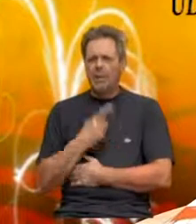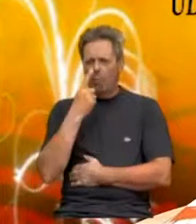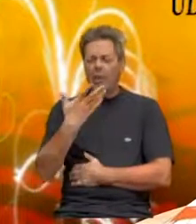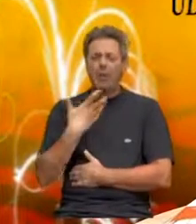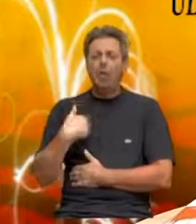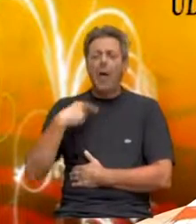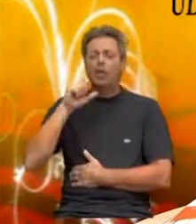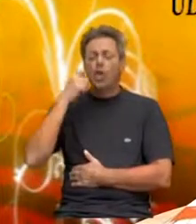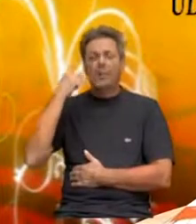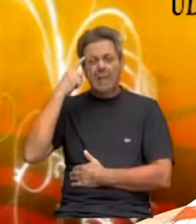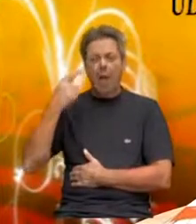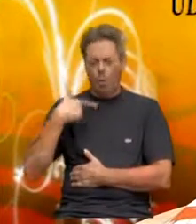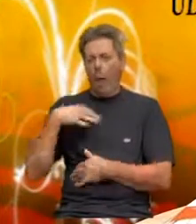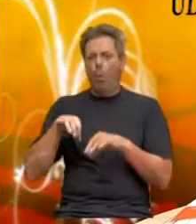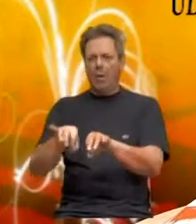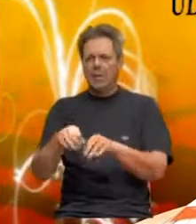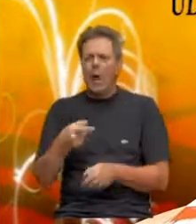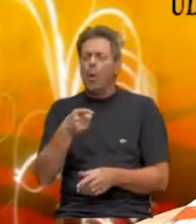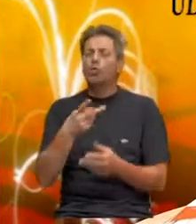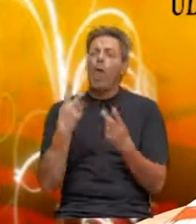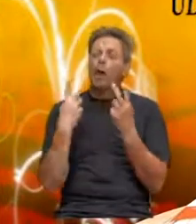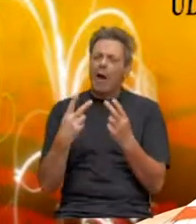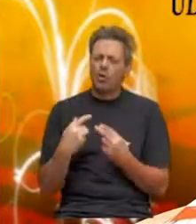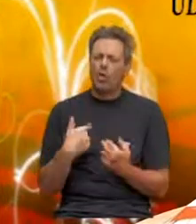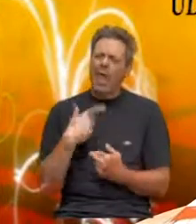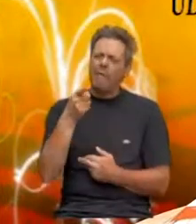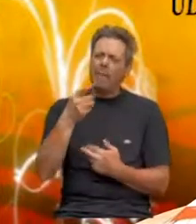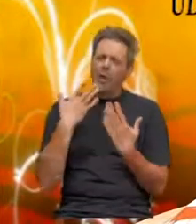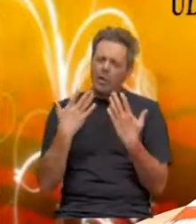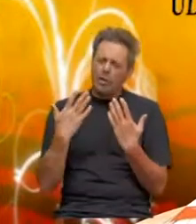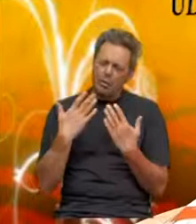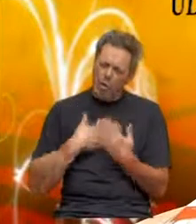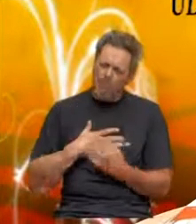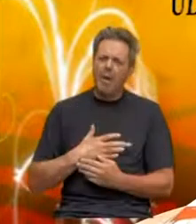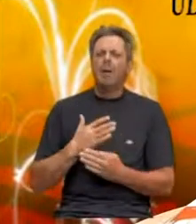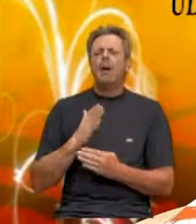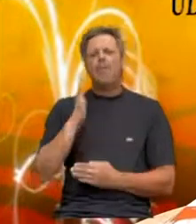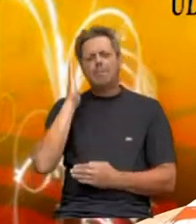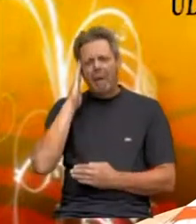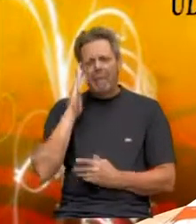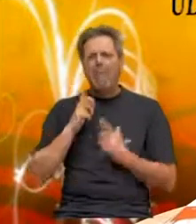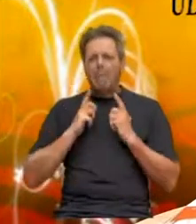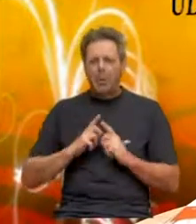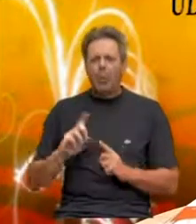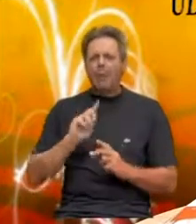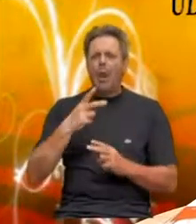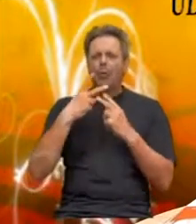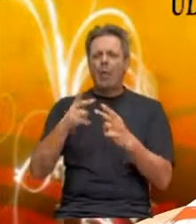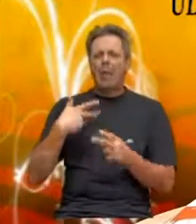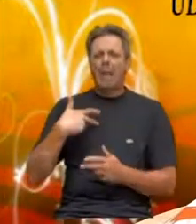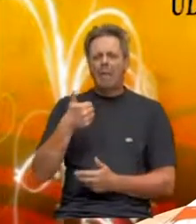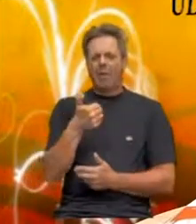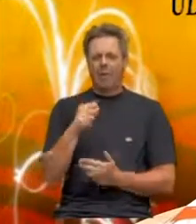cesti. A ono što je drugo jako važno, ja vam zaista želim da spavate na miru i da ne odgovarate na taj mobitel i da nemate